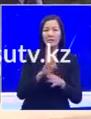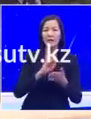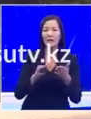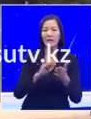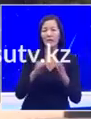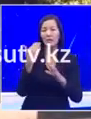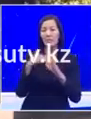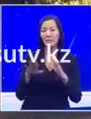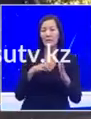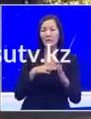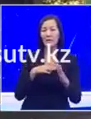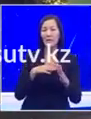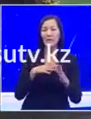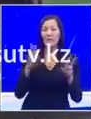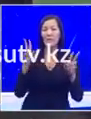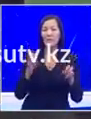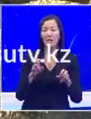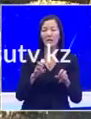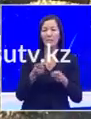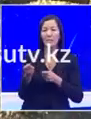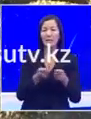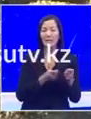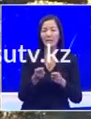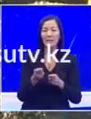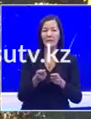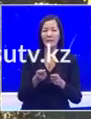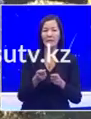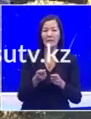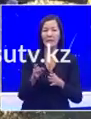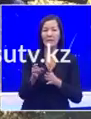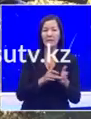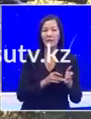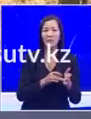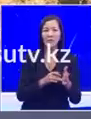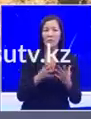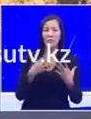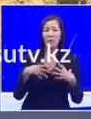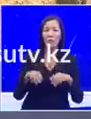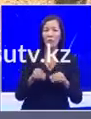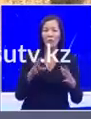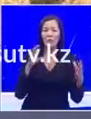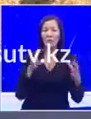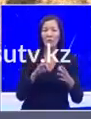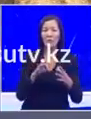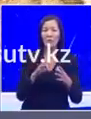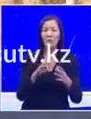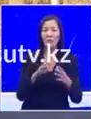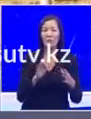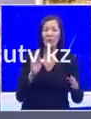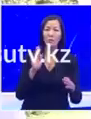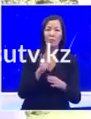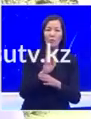арызданыпты. Бұл мәселе көтеріле сала қала билігі де қарап қалмаған. Әкім қосымша қоғамдық көліктер бөлуге шұғыл тапсырма